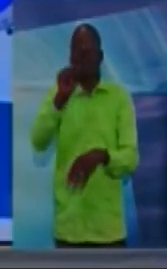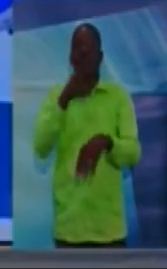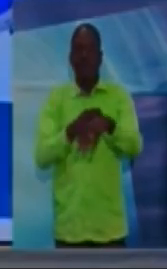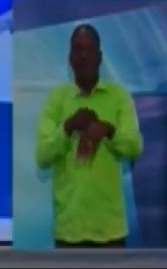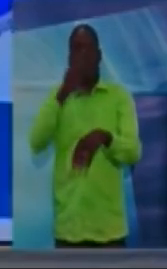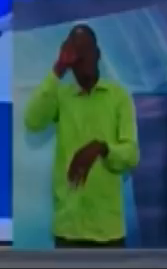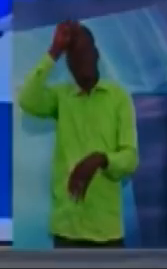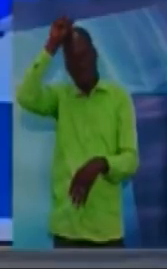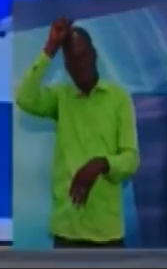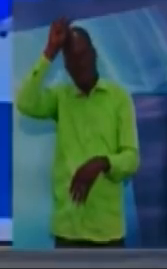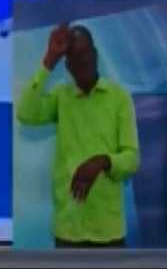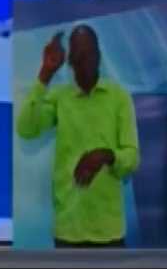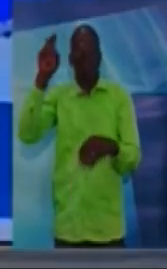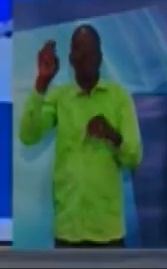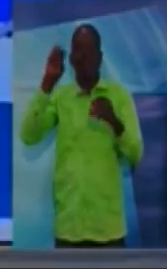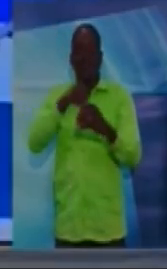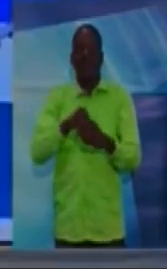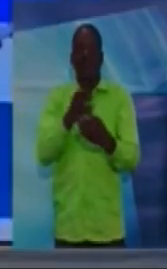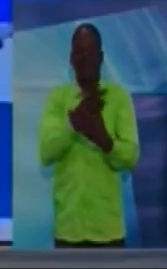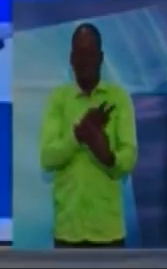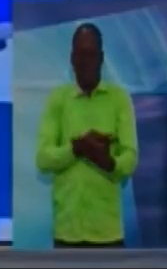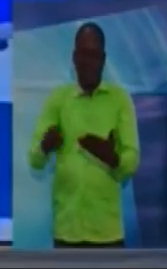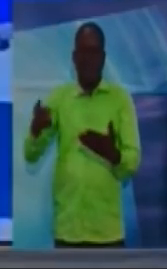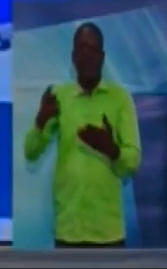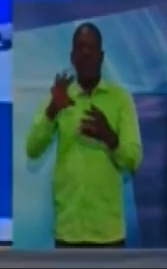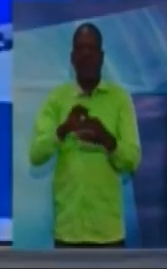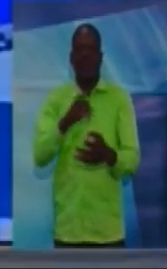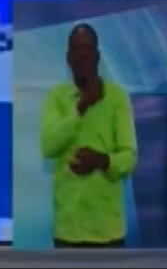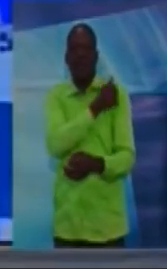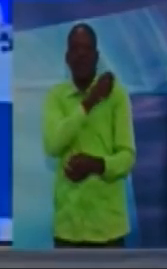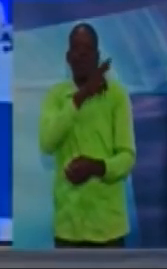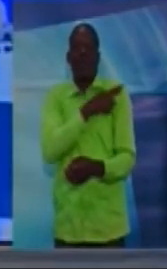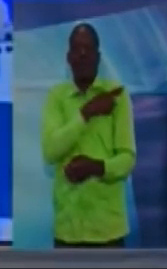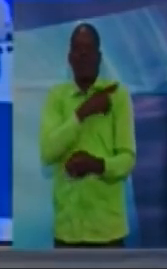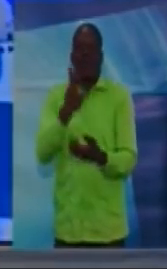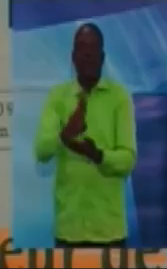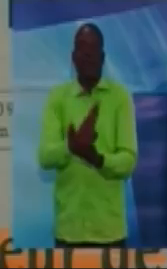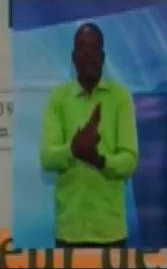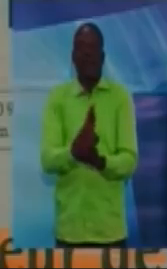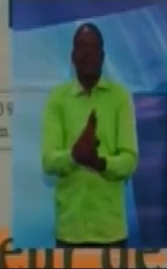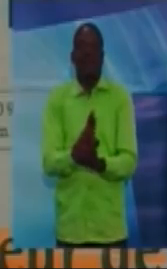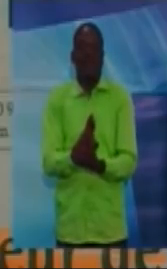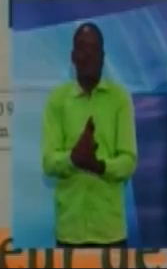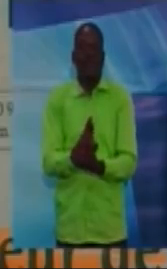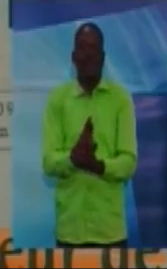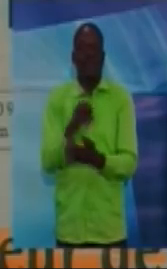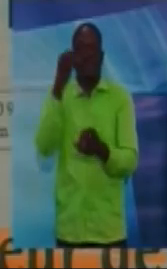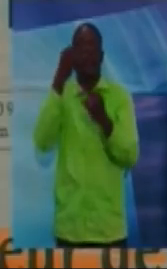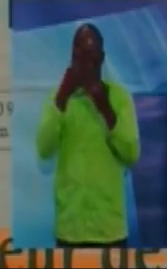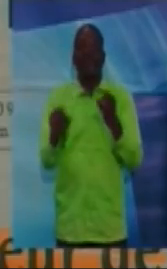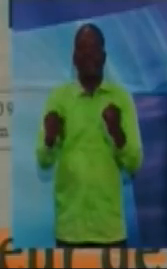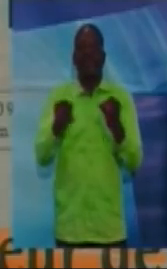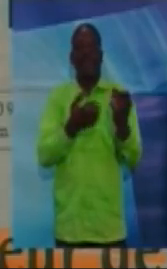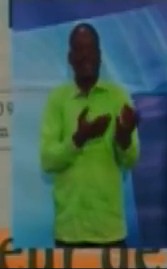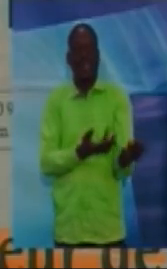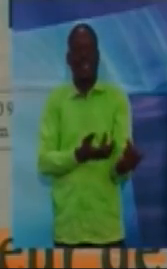Égypte. Revue de presse dans cette lecture croisée de Abdoul Rasmanezon. Ça y est, c'était